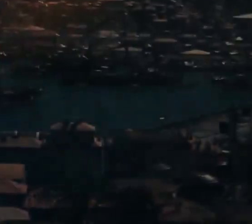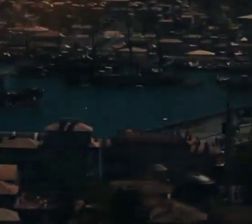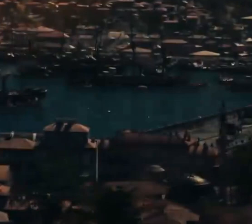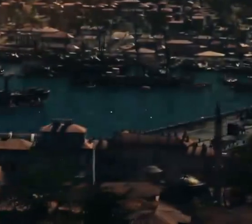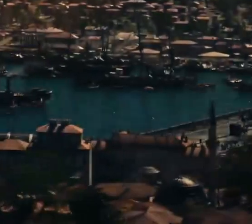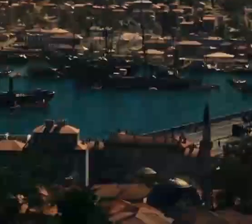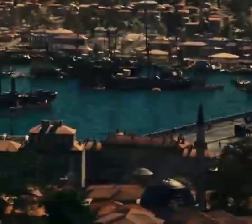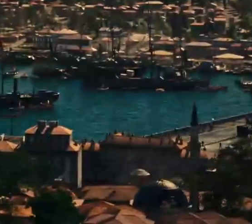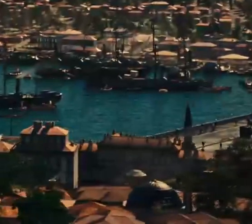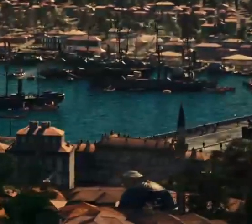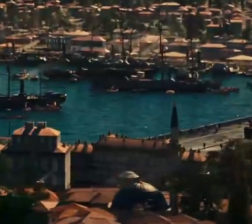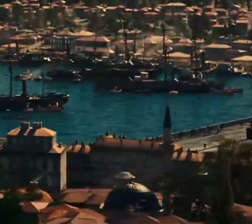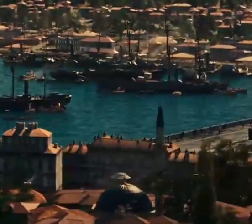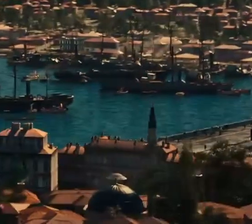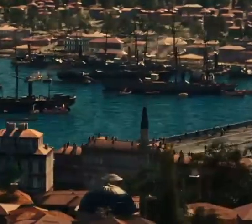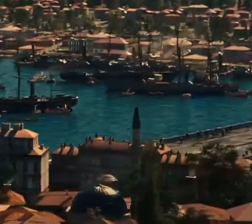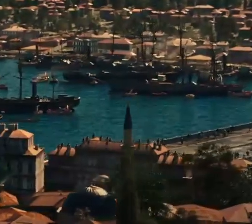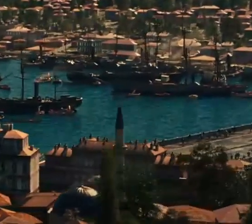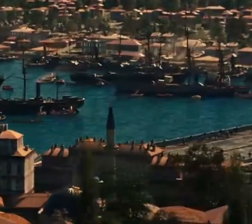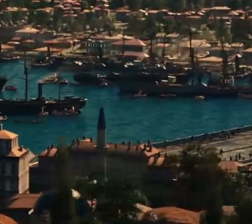veriyor. Günüz vakti tarihi yarımada.